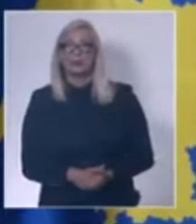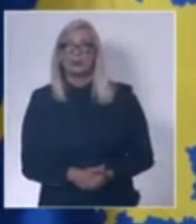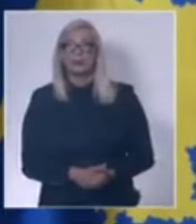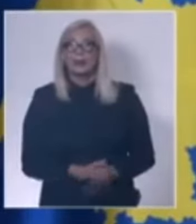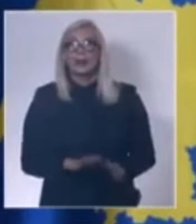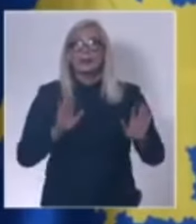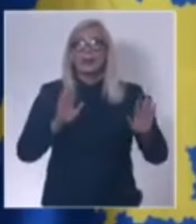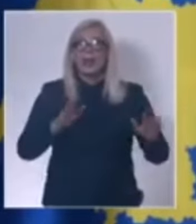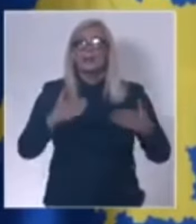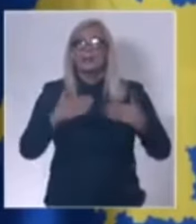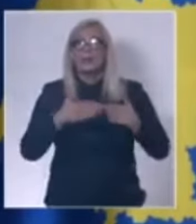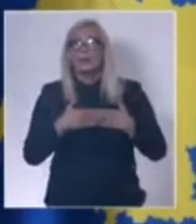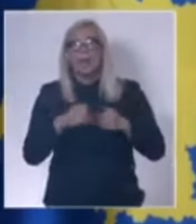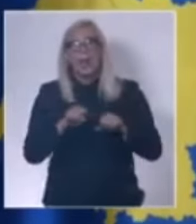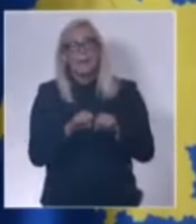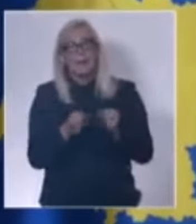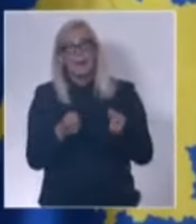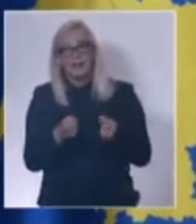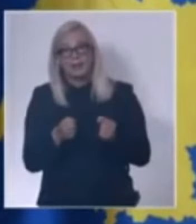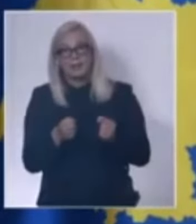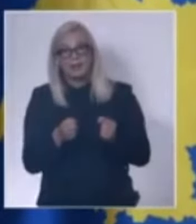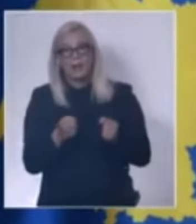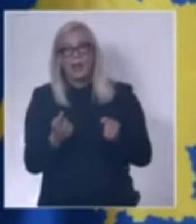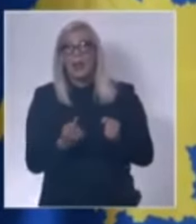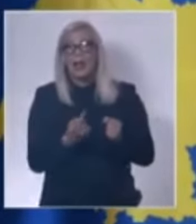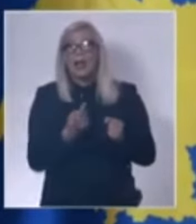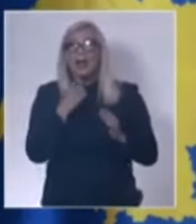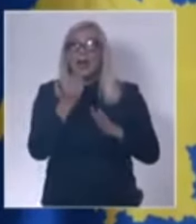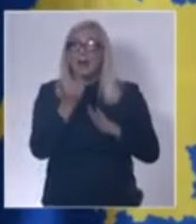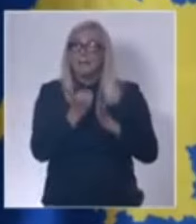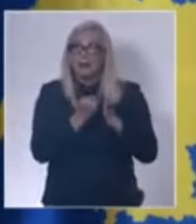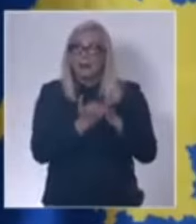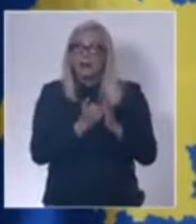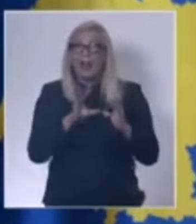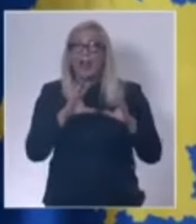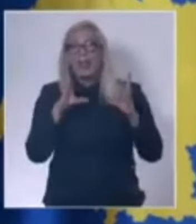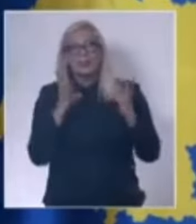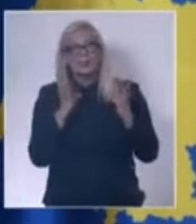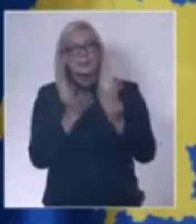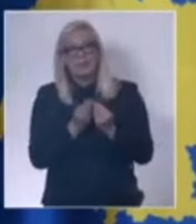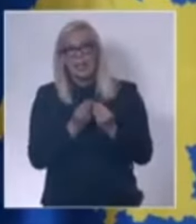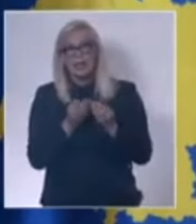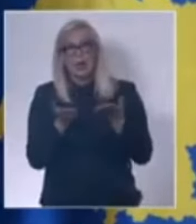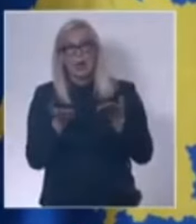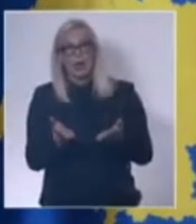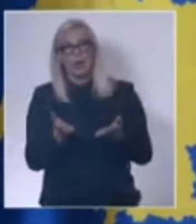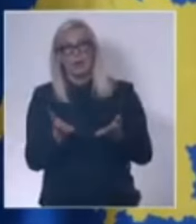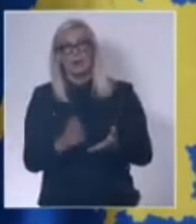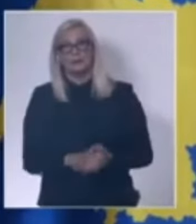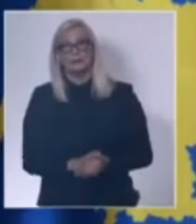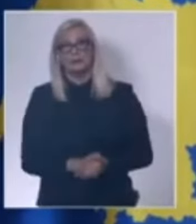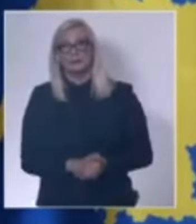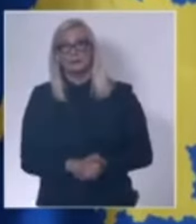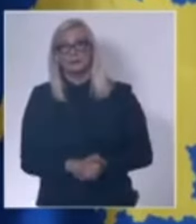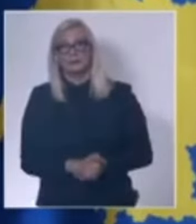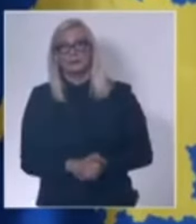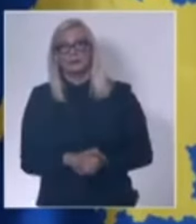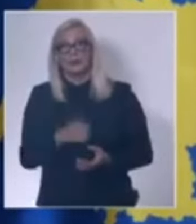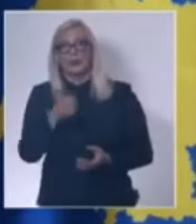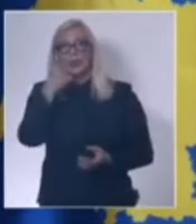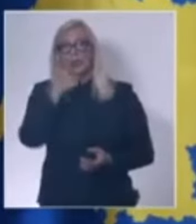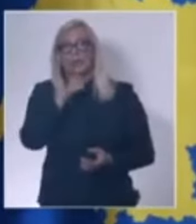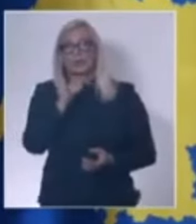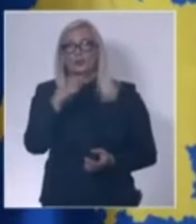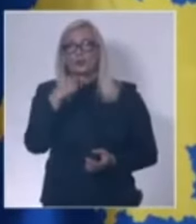shkeljet e rregullave që të gjitha këto që janë thënë